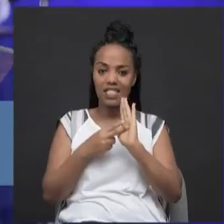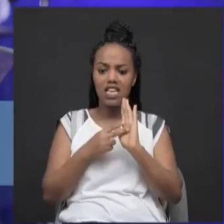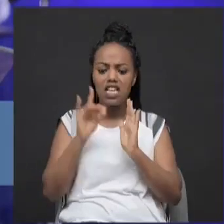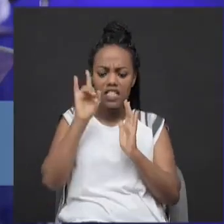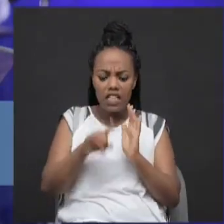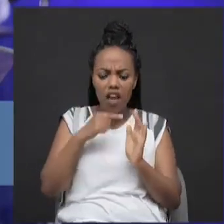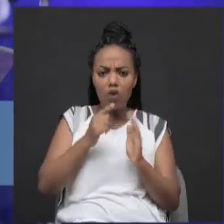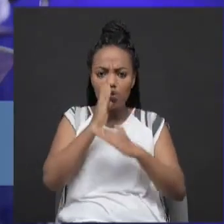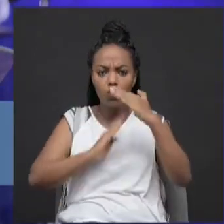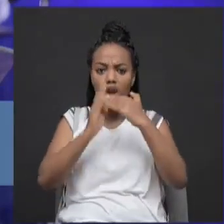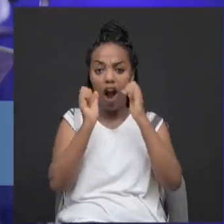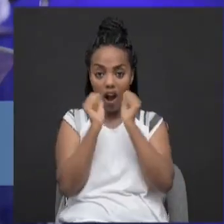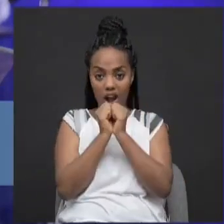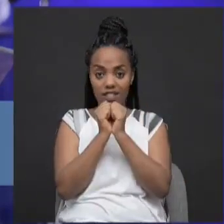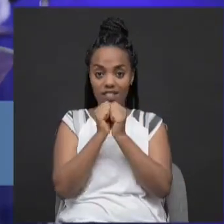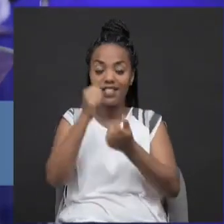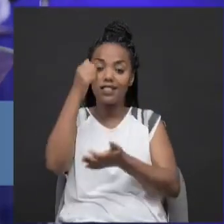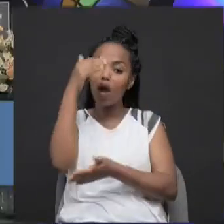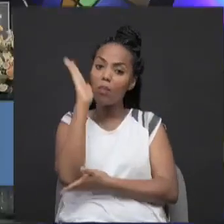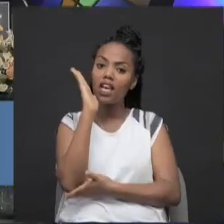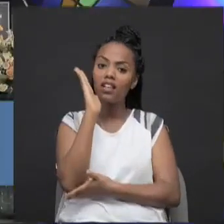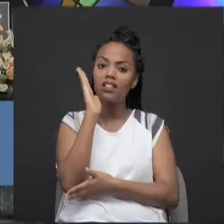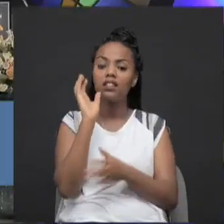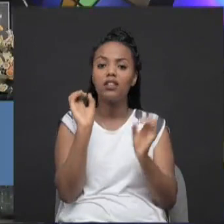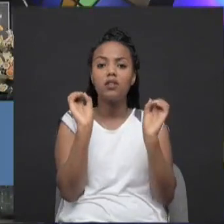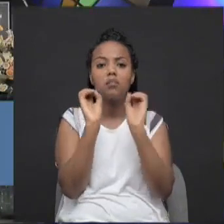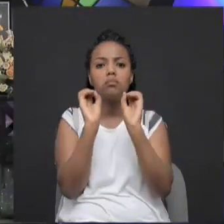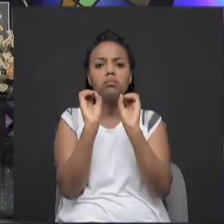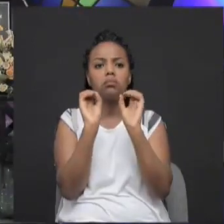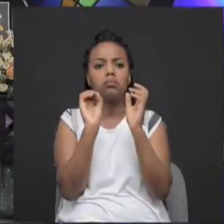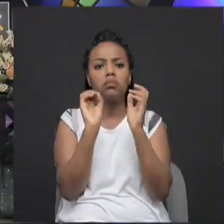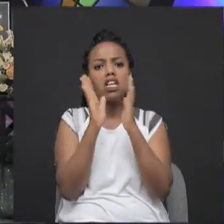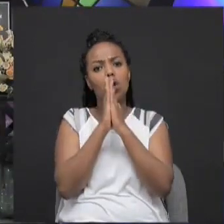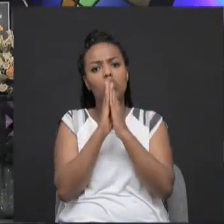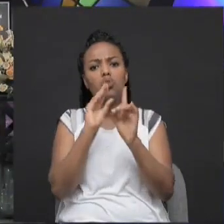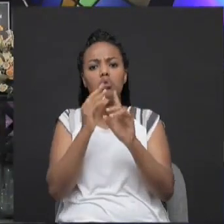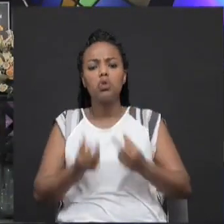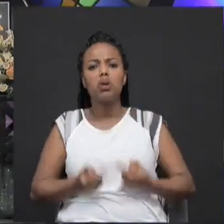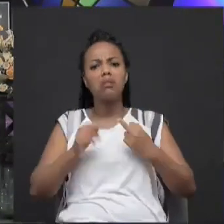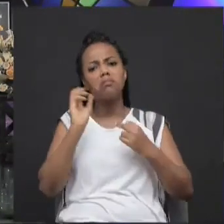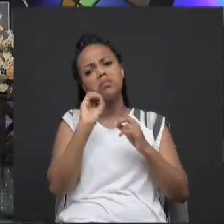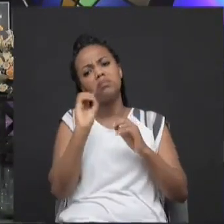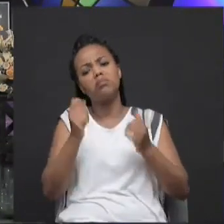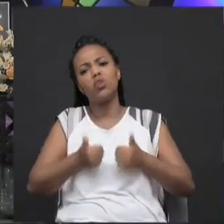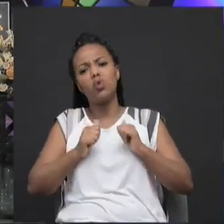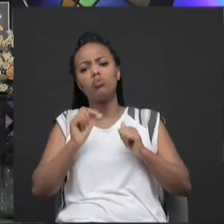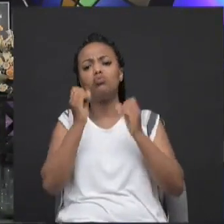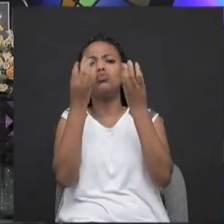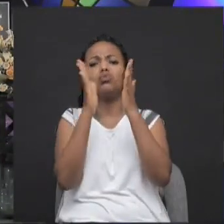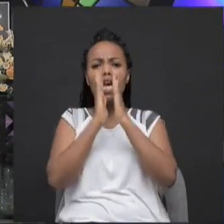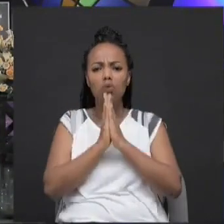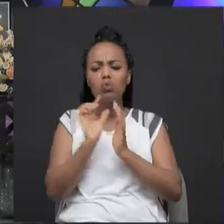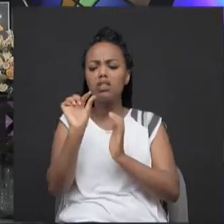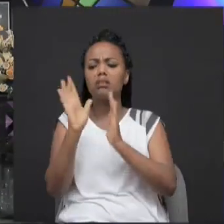ያሉ ትሑታን ጋር እግዚአብሔር ምንም አይነት የጸሎት ሕይወት ነው ይኑራቸው። ብዙ ይጸልዩ ጥሩ ነው፣ ጥቂት